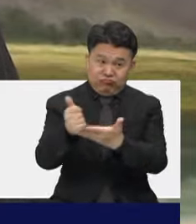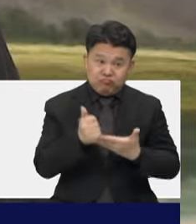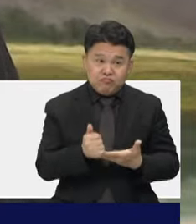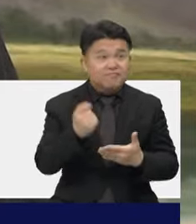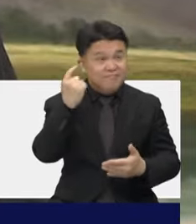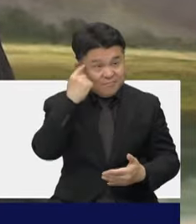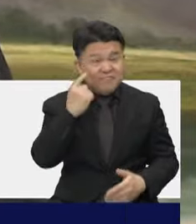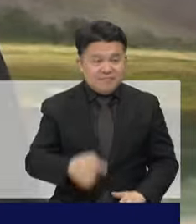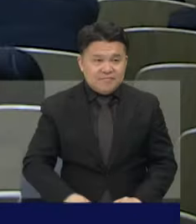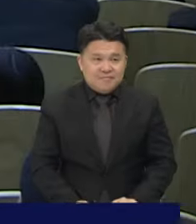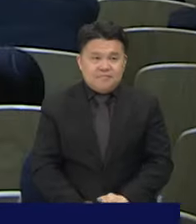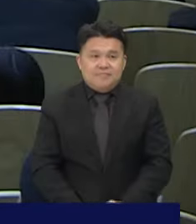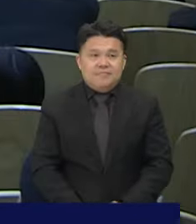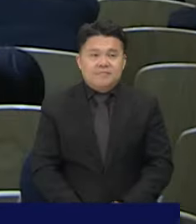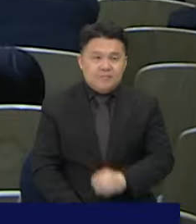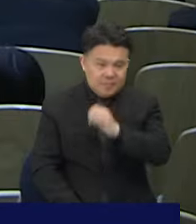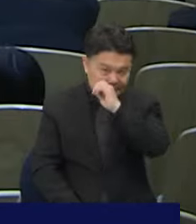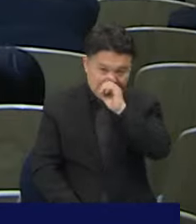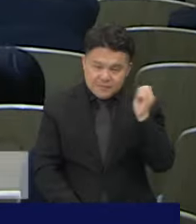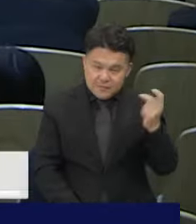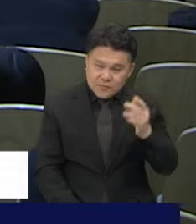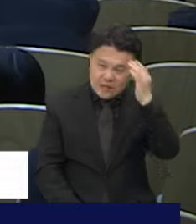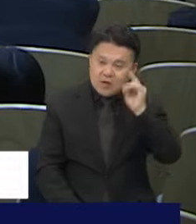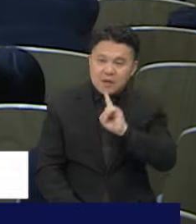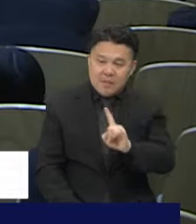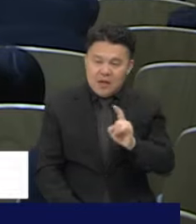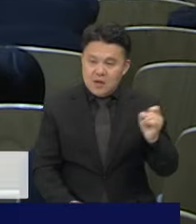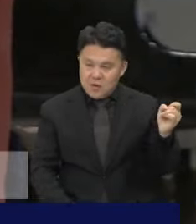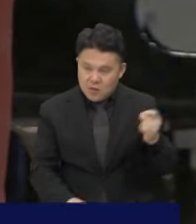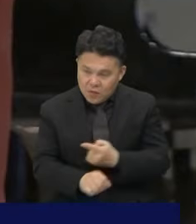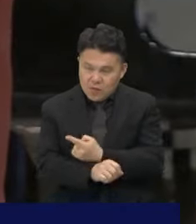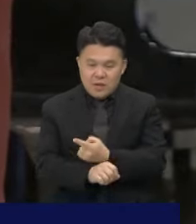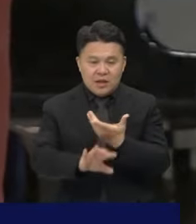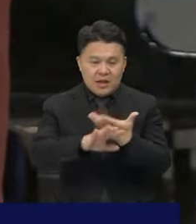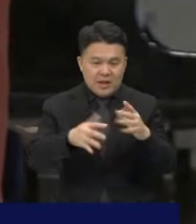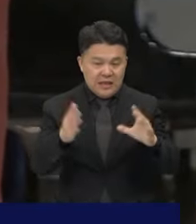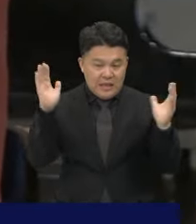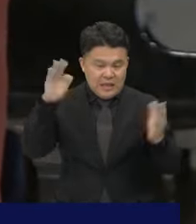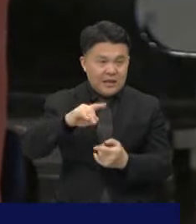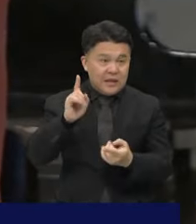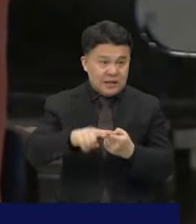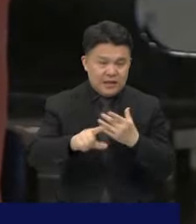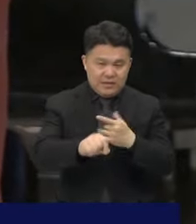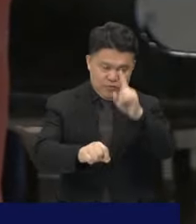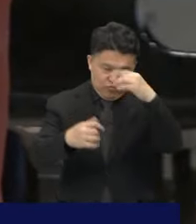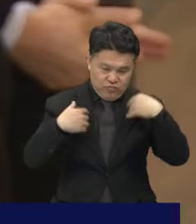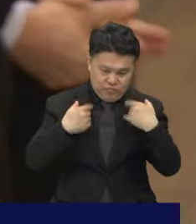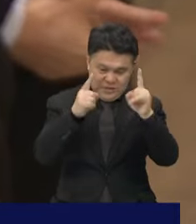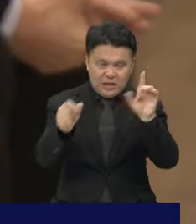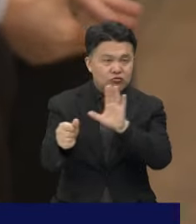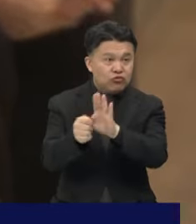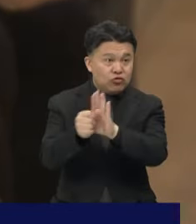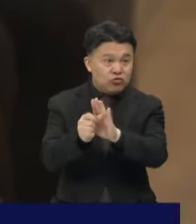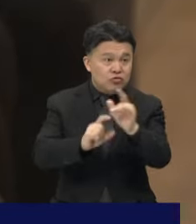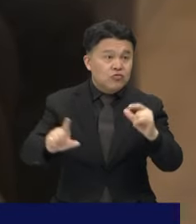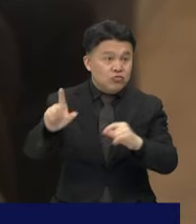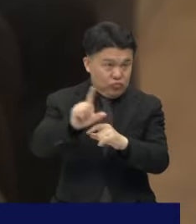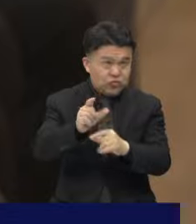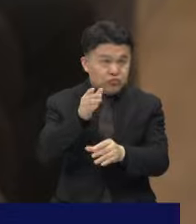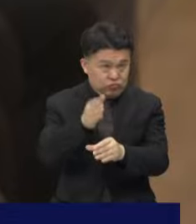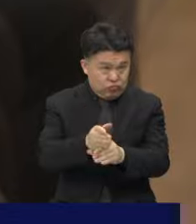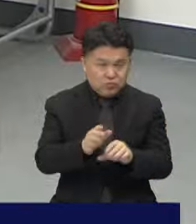모셔올 생각으로 있습니다. 한편 한국어 수업을 비롯한 외국인 학생들에 대한 지자체와 대학의 지원이 확대되고 있는